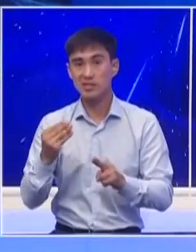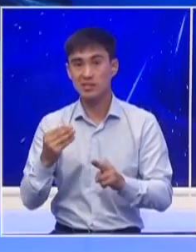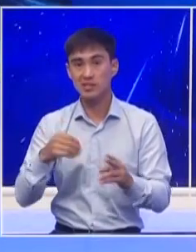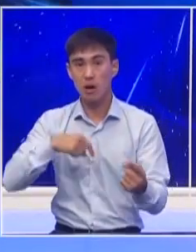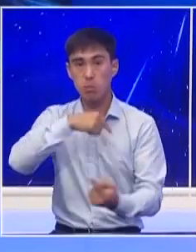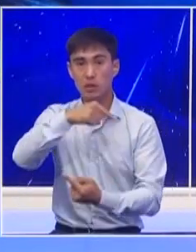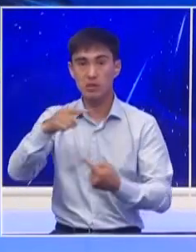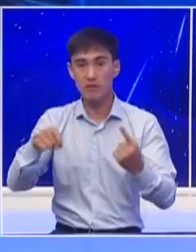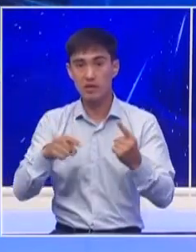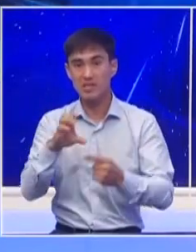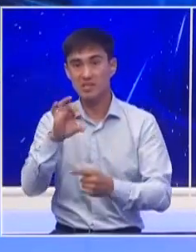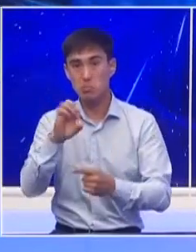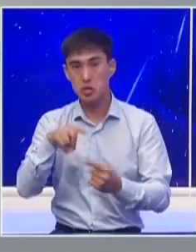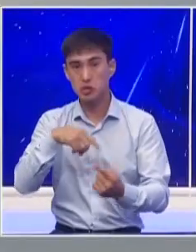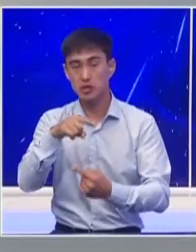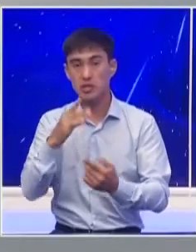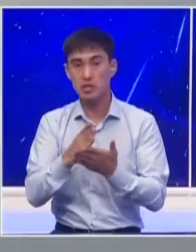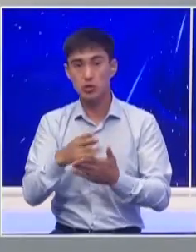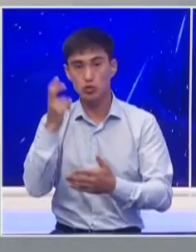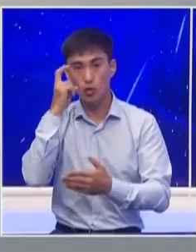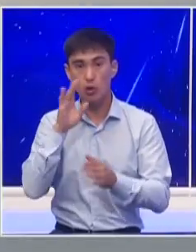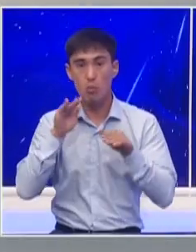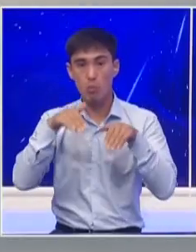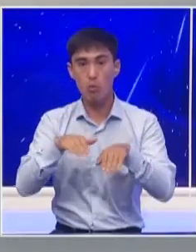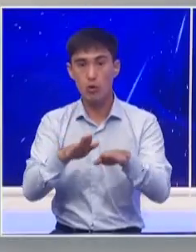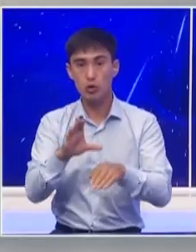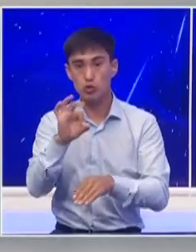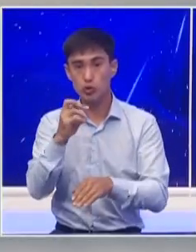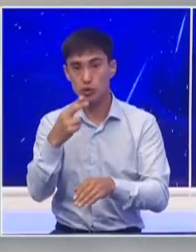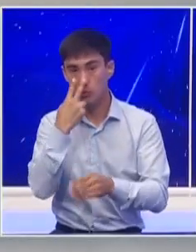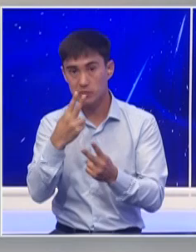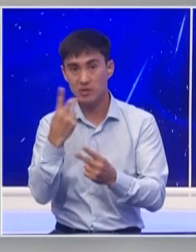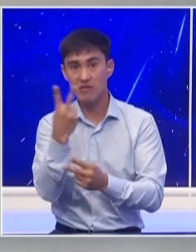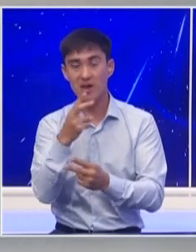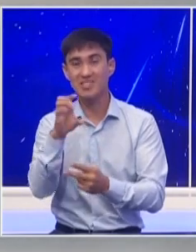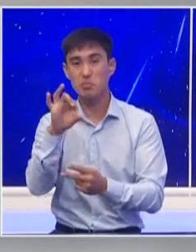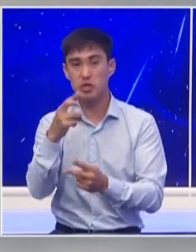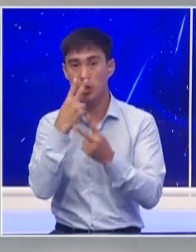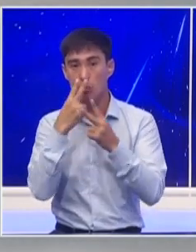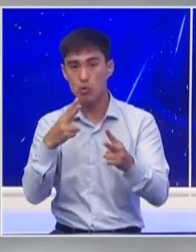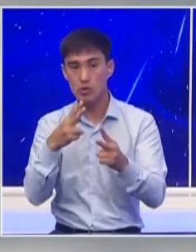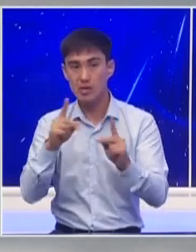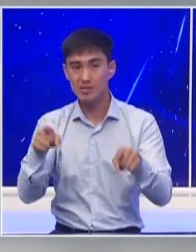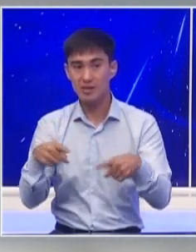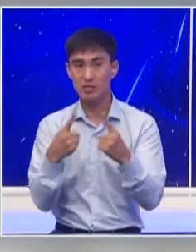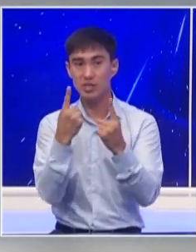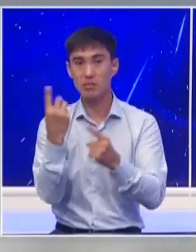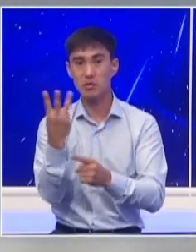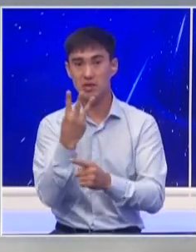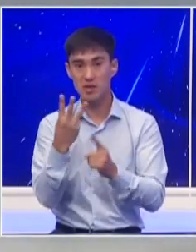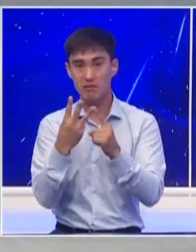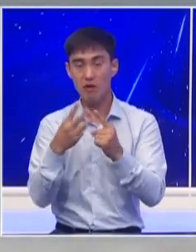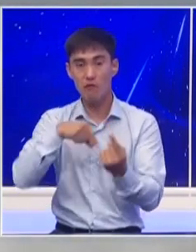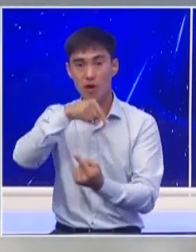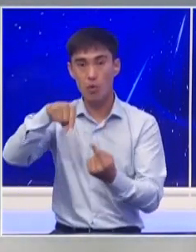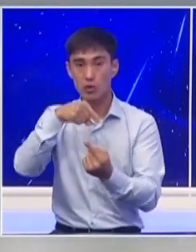смерчей. В Черном море, недалеко от Сочи, местные жители и туристы заметили два смерча и наблюдали за зарождением третьего.